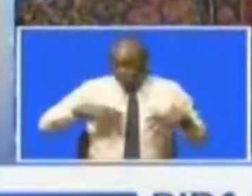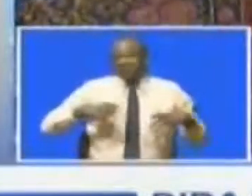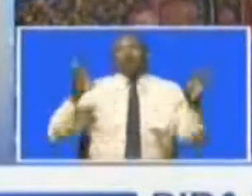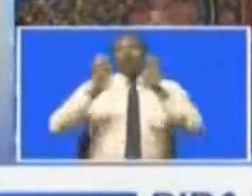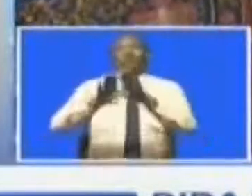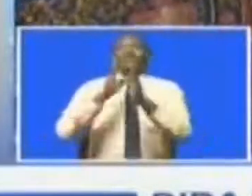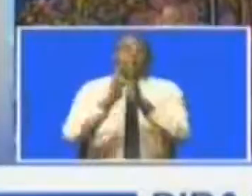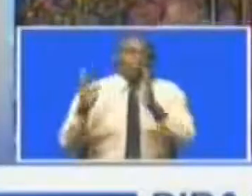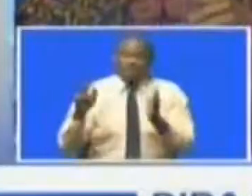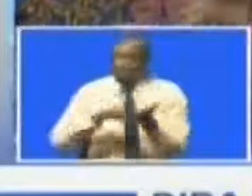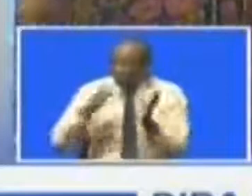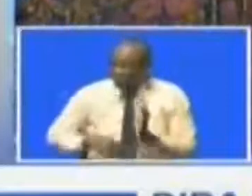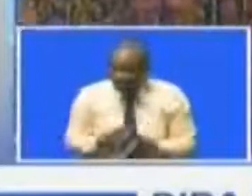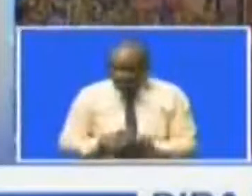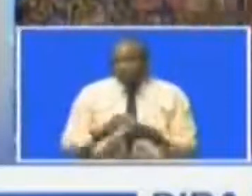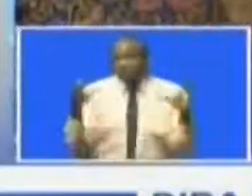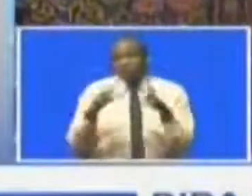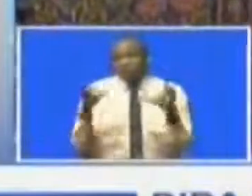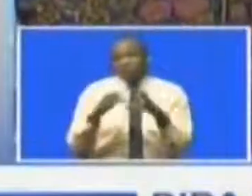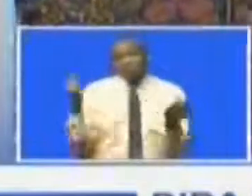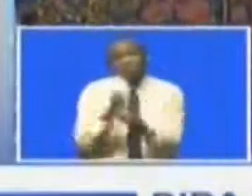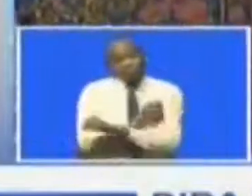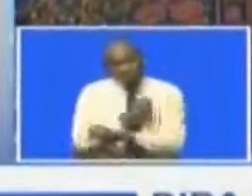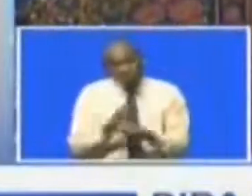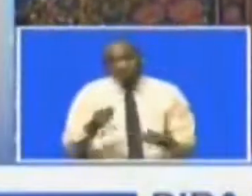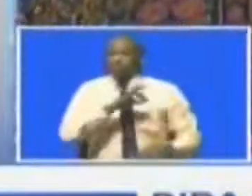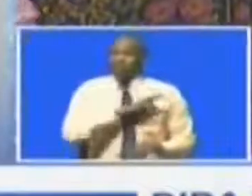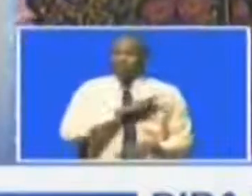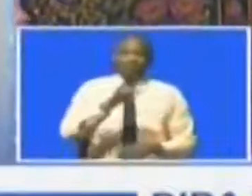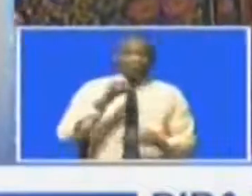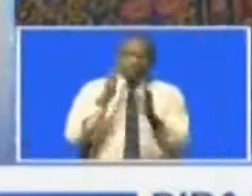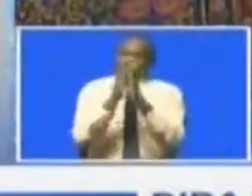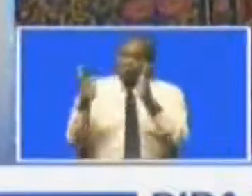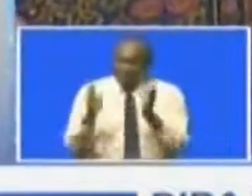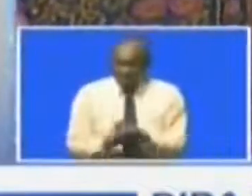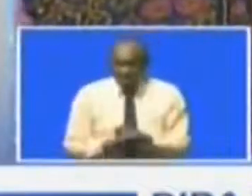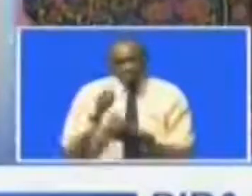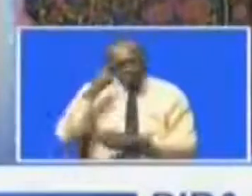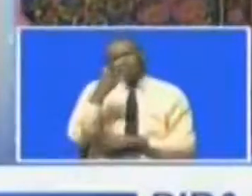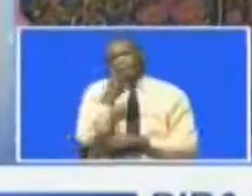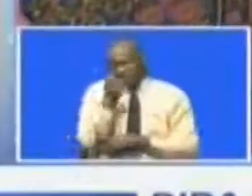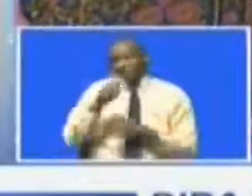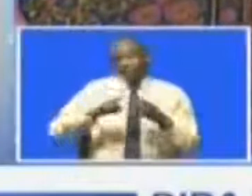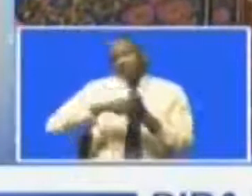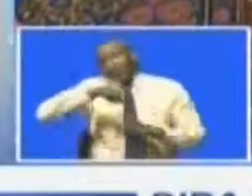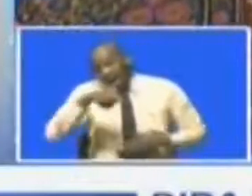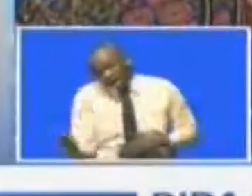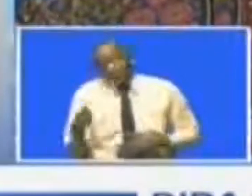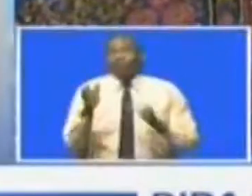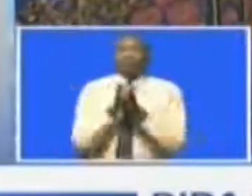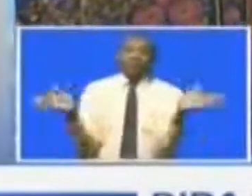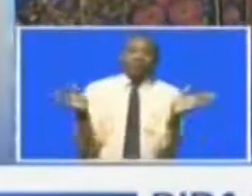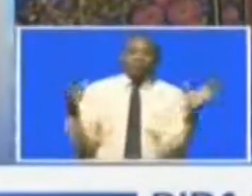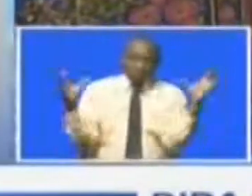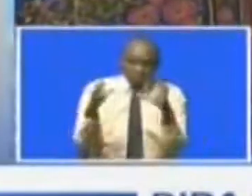inafungwa, kumaanisha kwamba jamii haiwezi kupata manufaa ya maktaba. Tukaona ni vizuri tuanzishe maktaba nyingine ya jamii ambayo